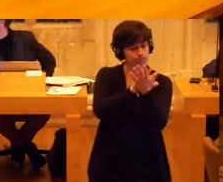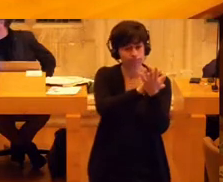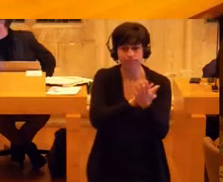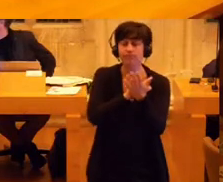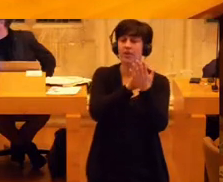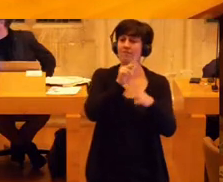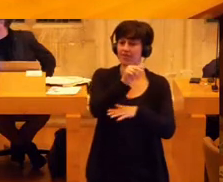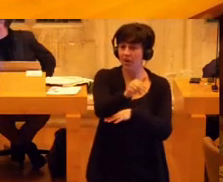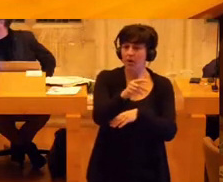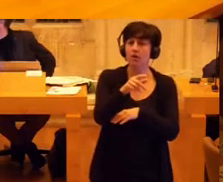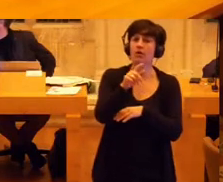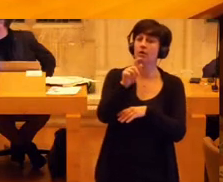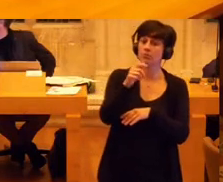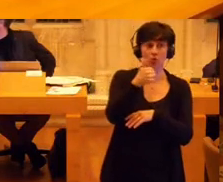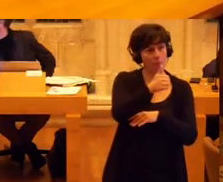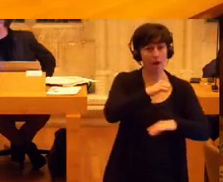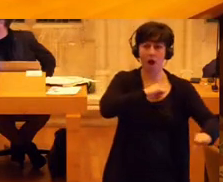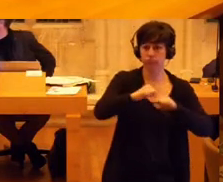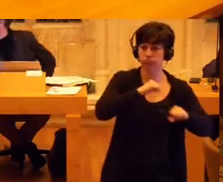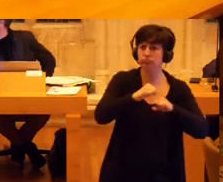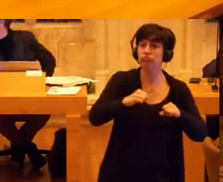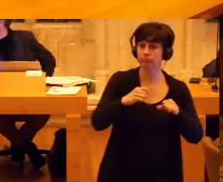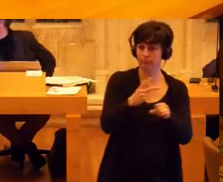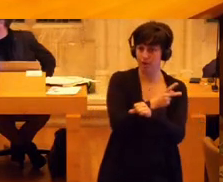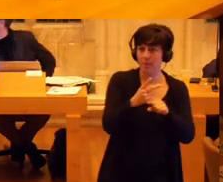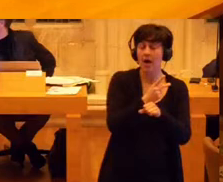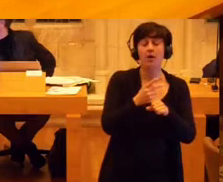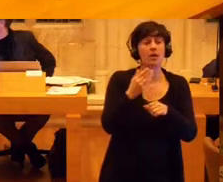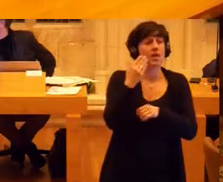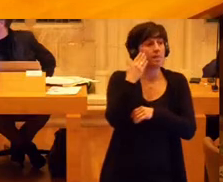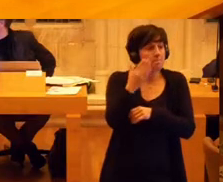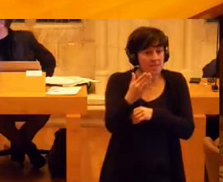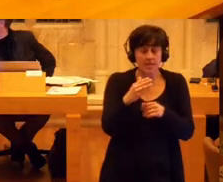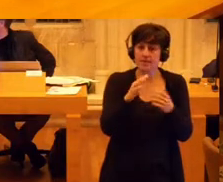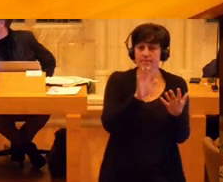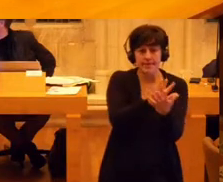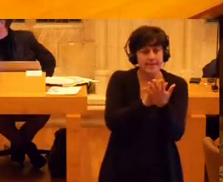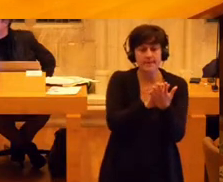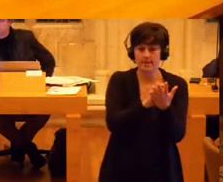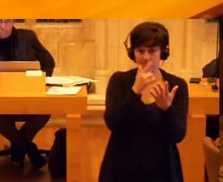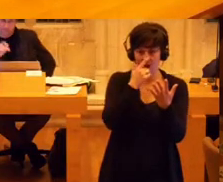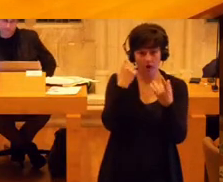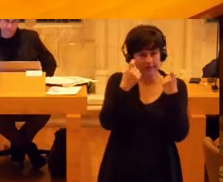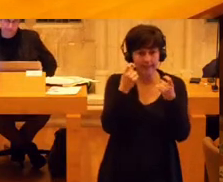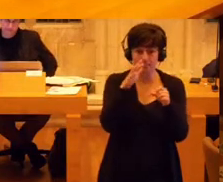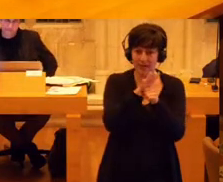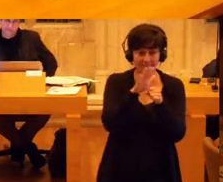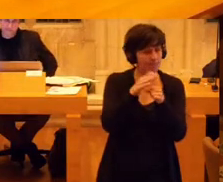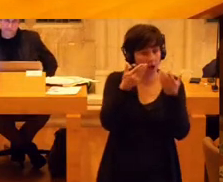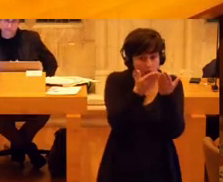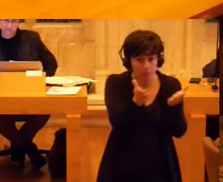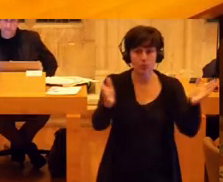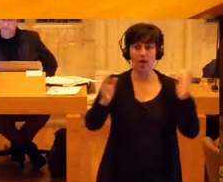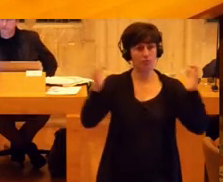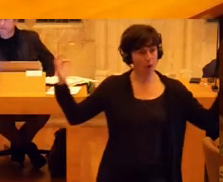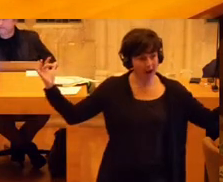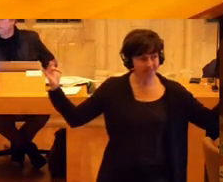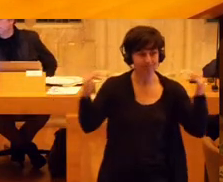Vert et le moment venu en réunion publique pour élargir encore davantage le public à la réflexion et aux informations.